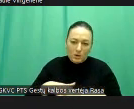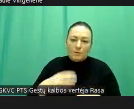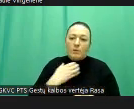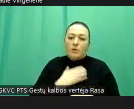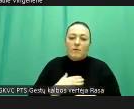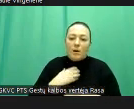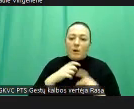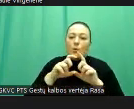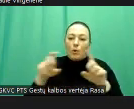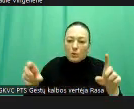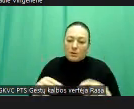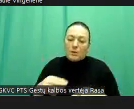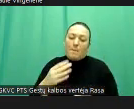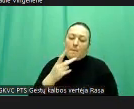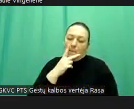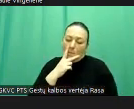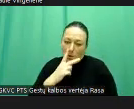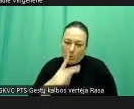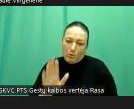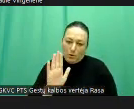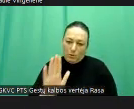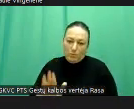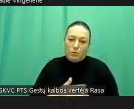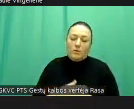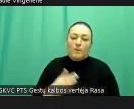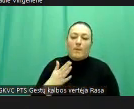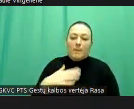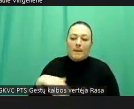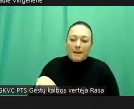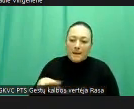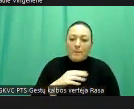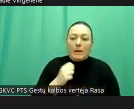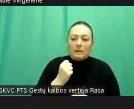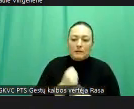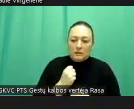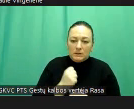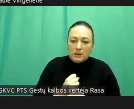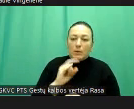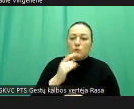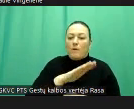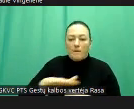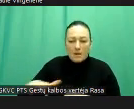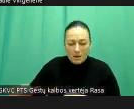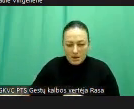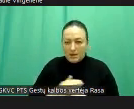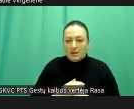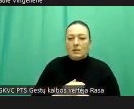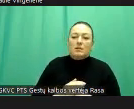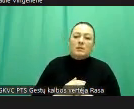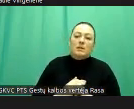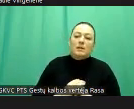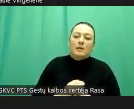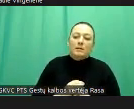mokyklos atspindėtų šitą dalyką. Mes dirbame su mokiniais,